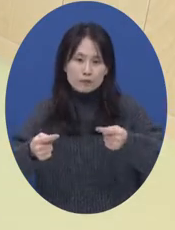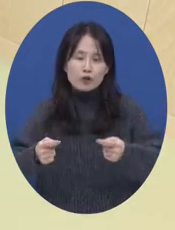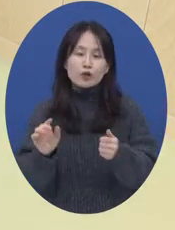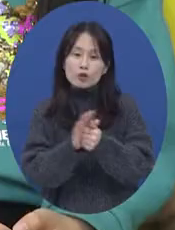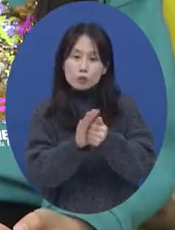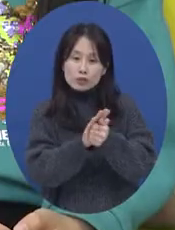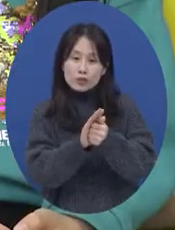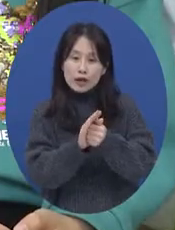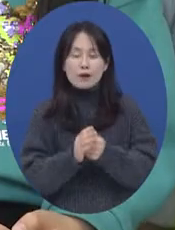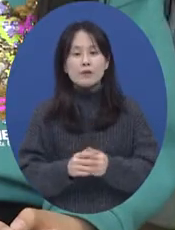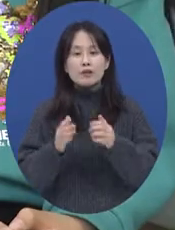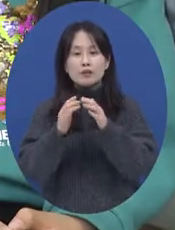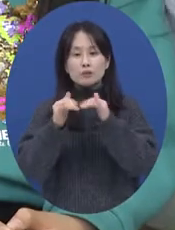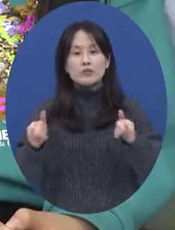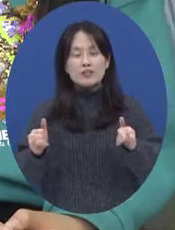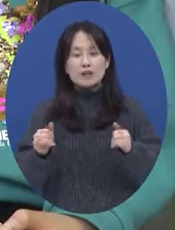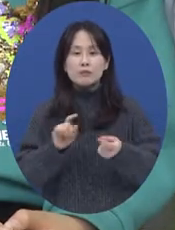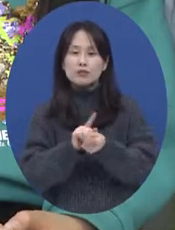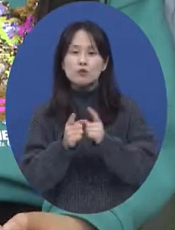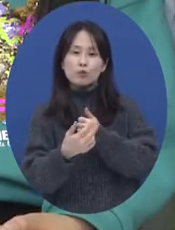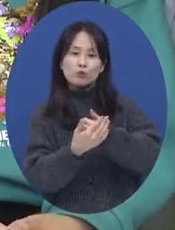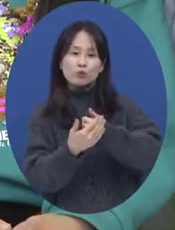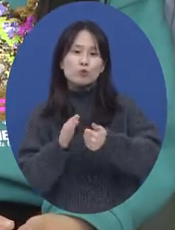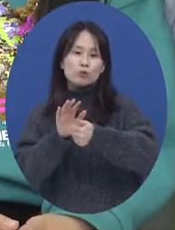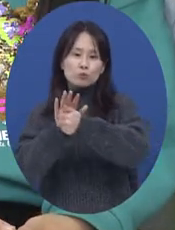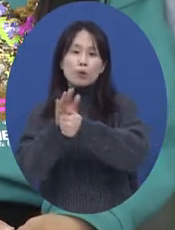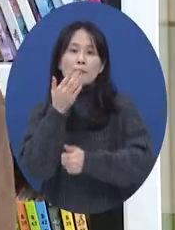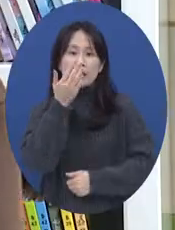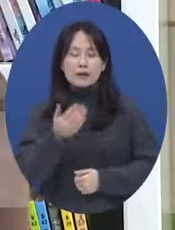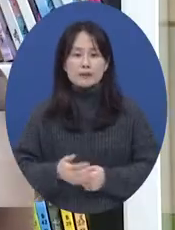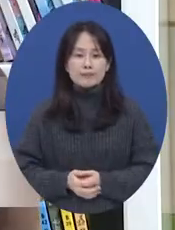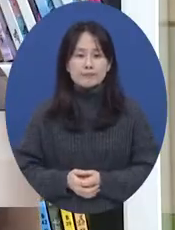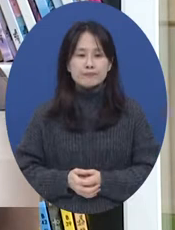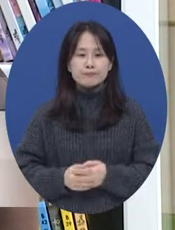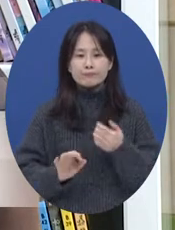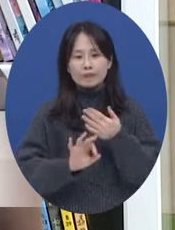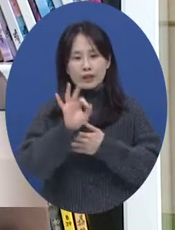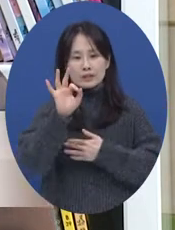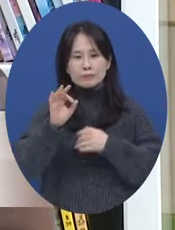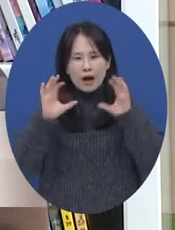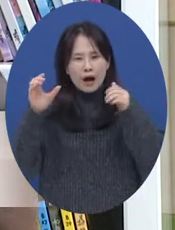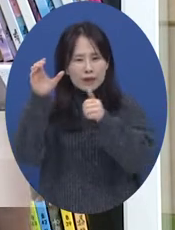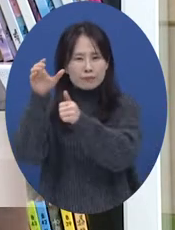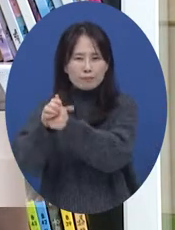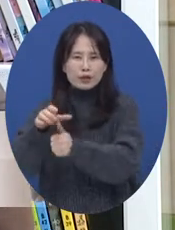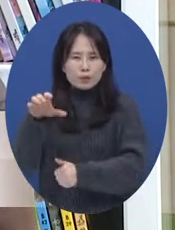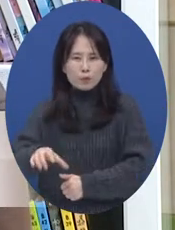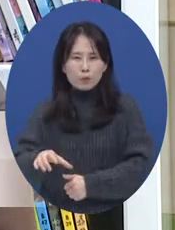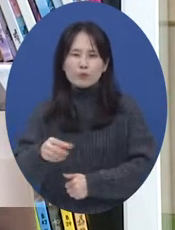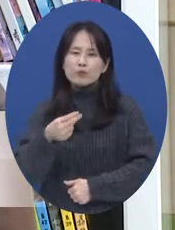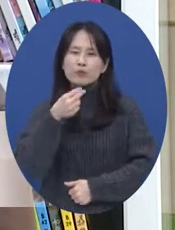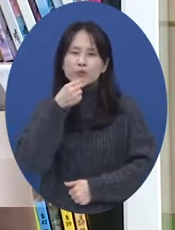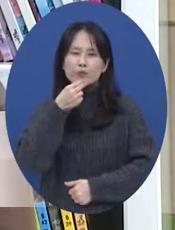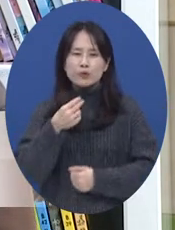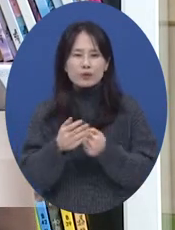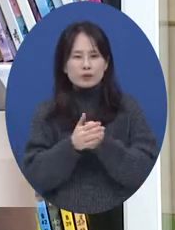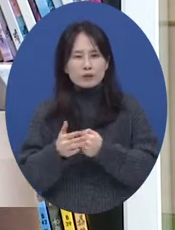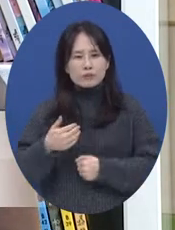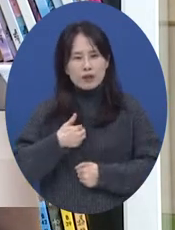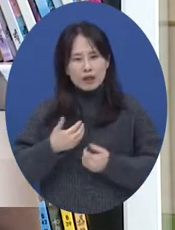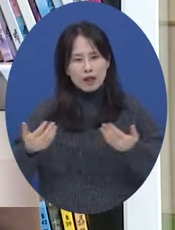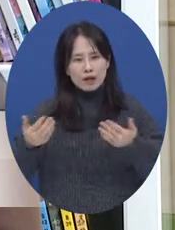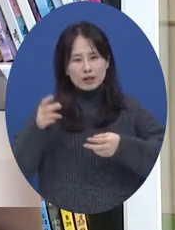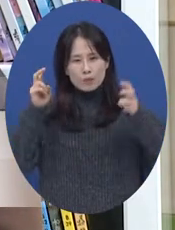동네 주민들과 육아 품앗이 를 할 수 있습니다 우전 에는 돌봄 을 할 수 있는 곳이 마땅치가 않아요